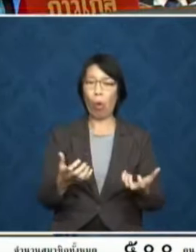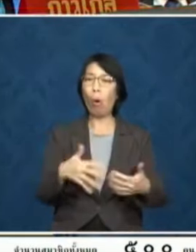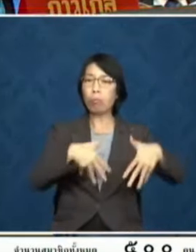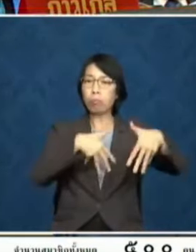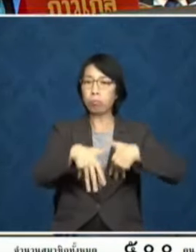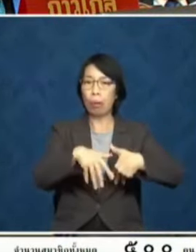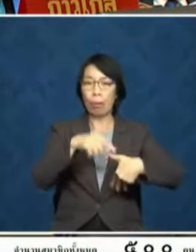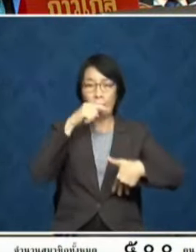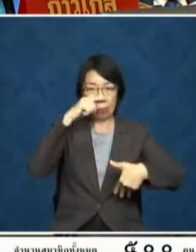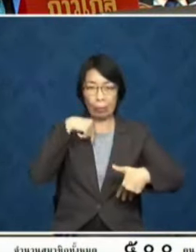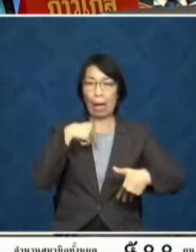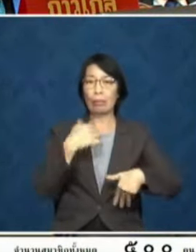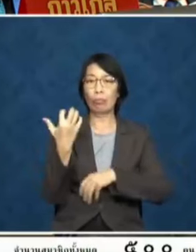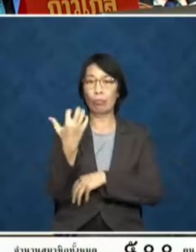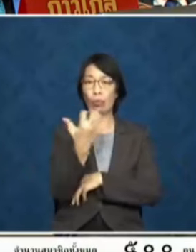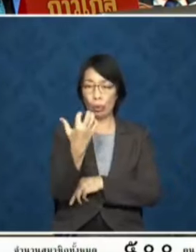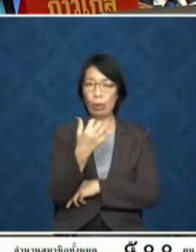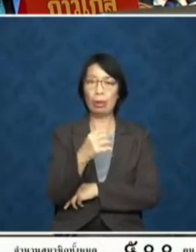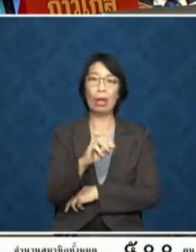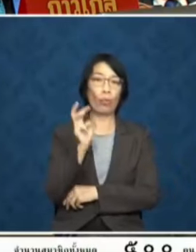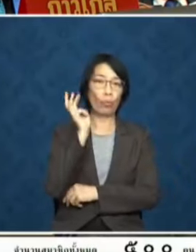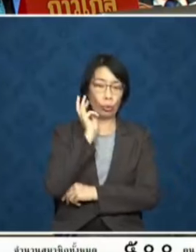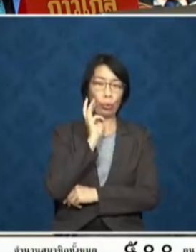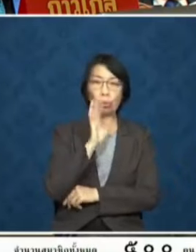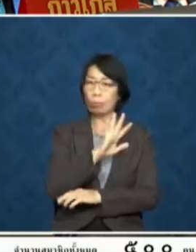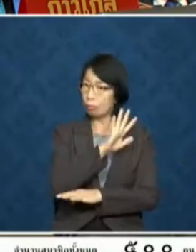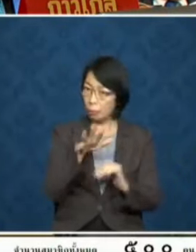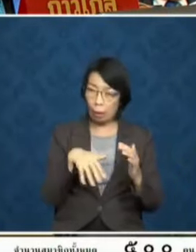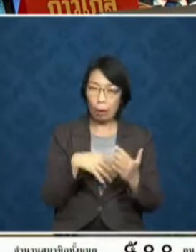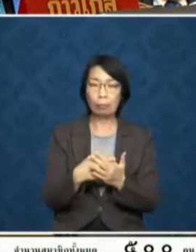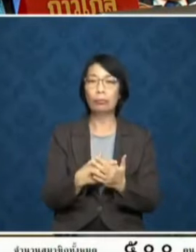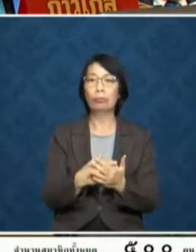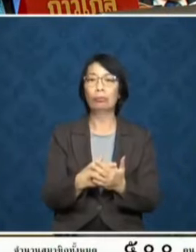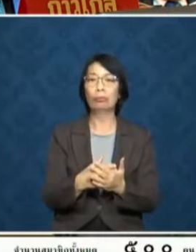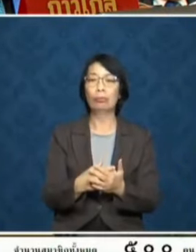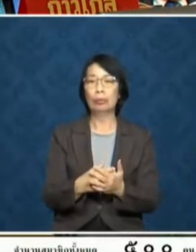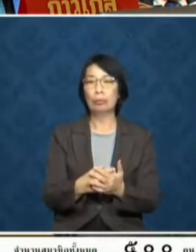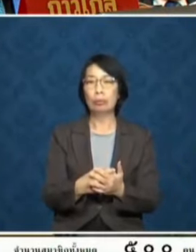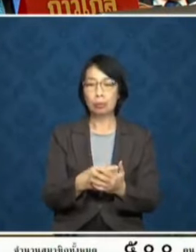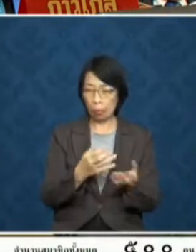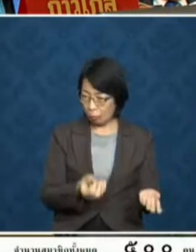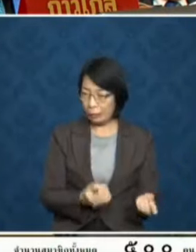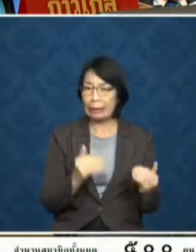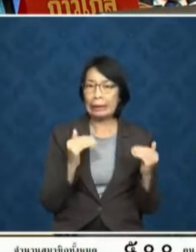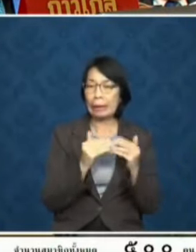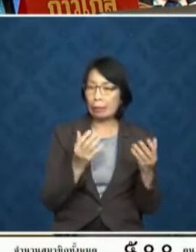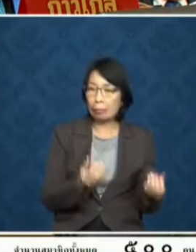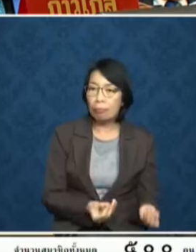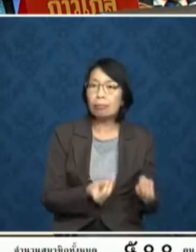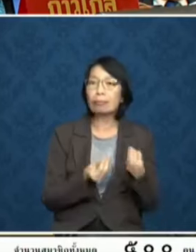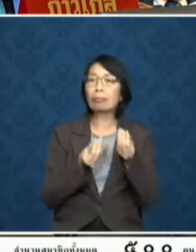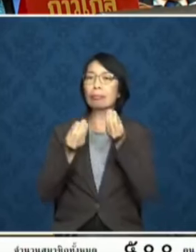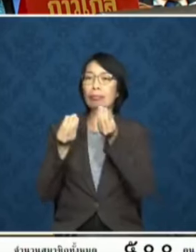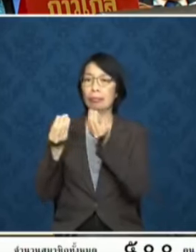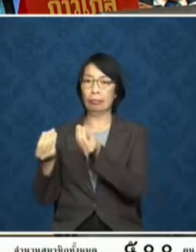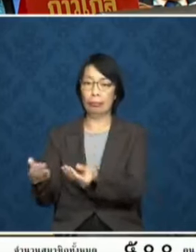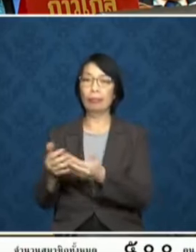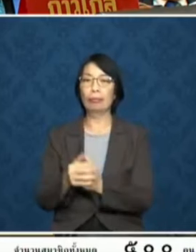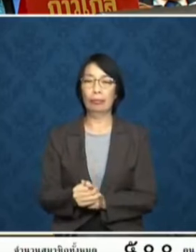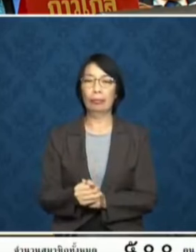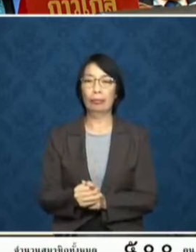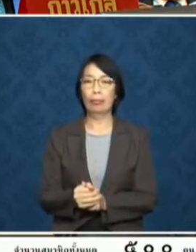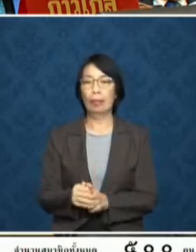ะอย่างคุมทรัพย์สื่อที่อยู่ในมือกองทัพทั้งสถานีโทรทัศน์และวิทยุคืนสิทธิ์ในการจัดสรรทรัพยากรในการสื่อส